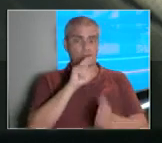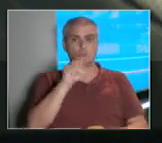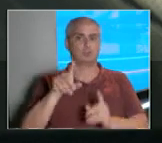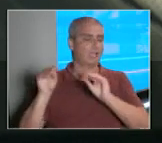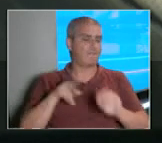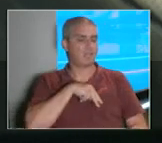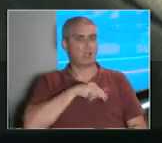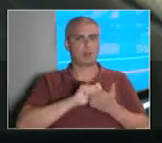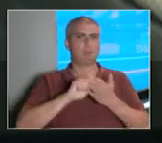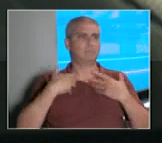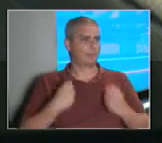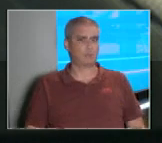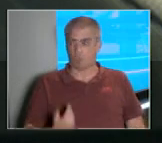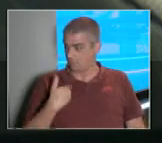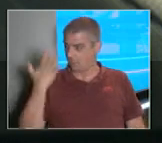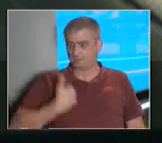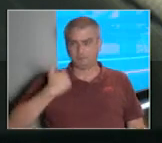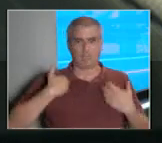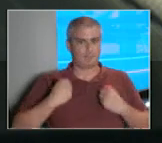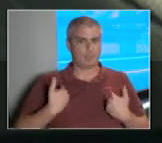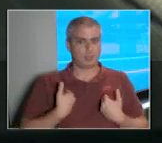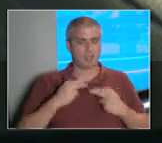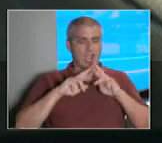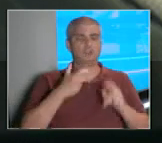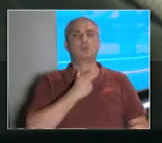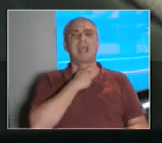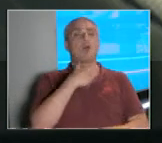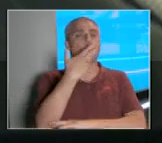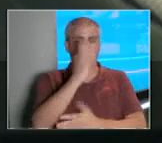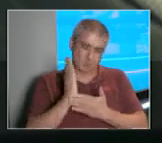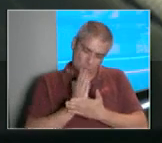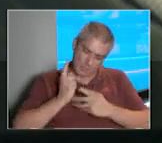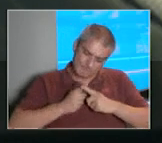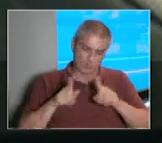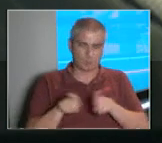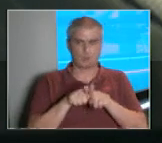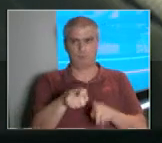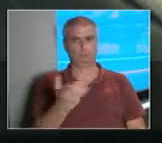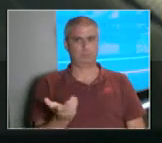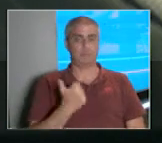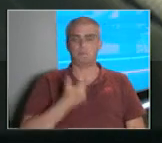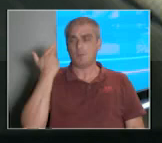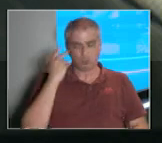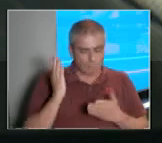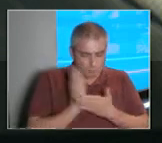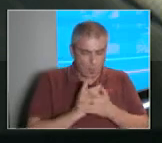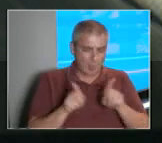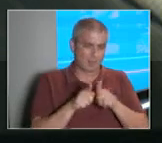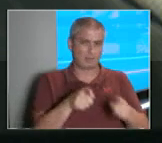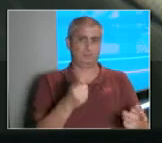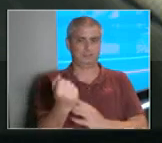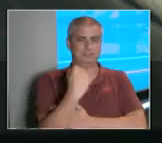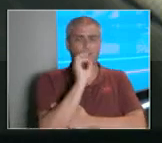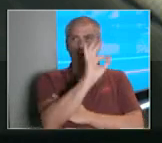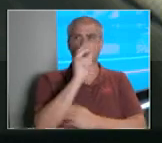העברת האחריות למשרד הביטחון. אני הייתי שר ביטחון. רשות חירום לאומית ערוכה בדיוק לאירוע כזה. פיקוד העורף בדיוק ערוך לאירוע כזה. זה במנדט